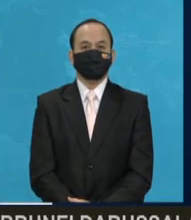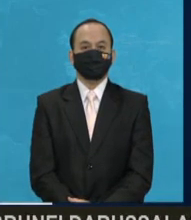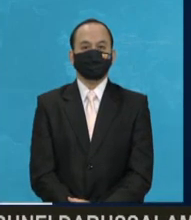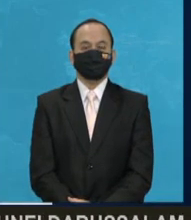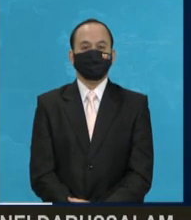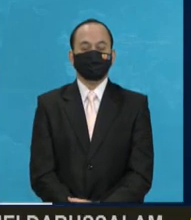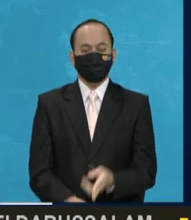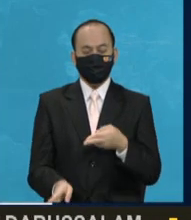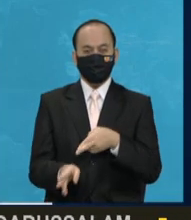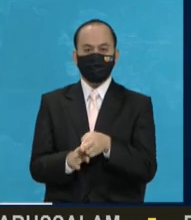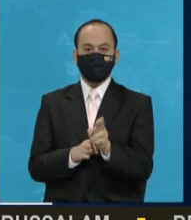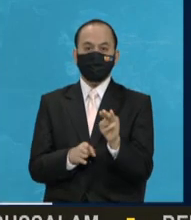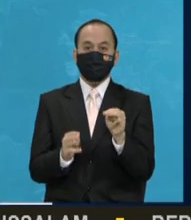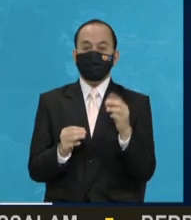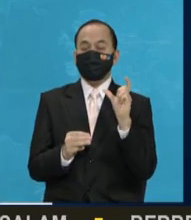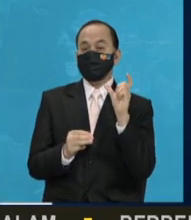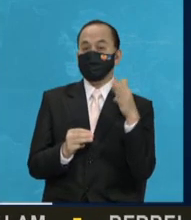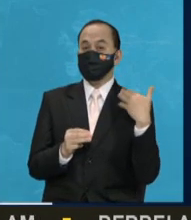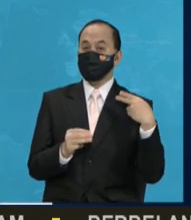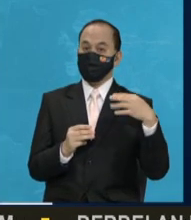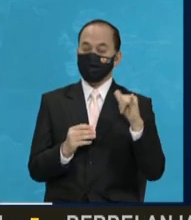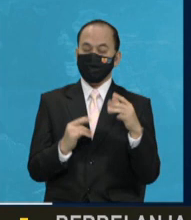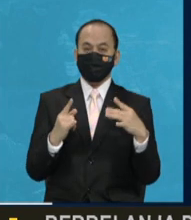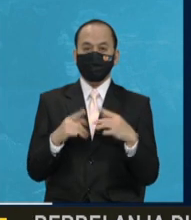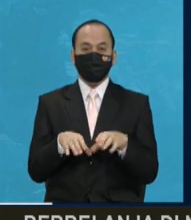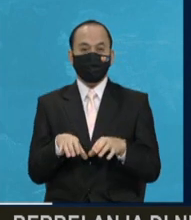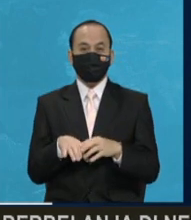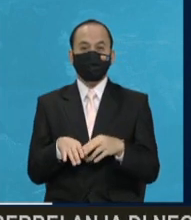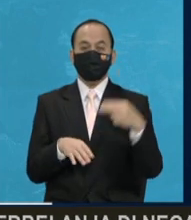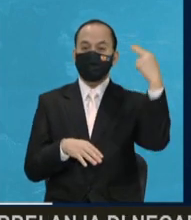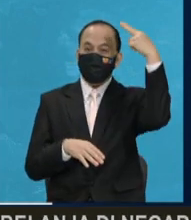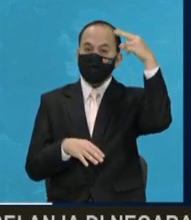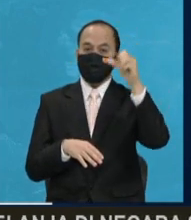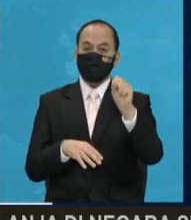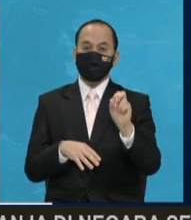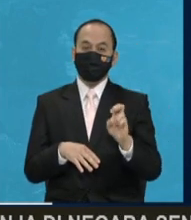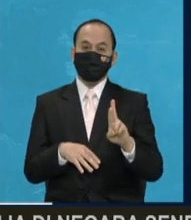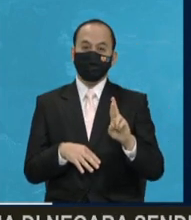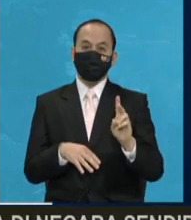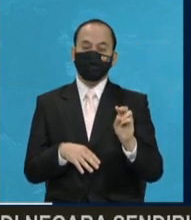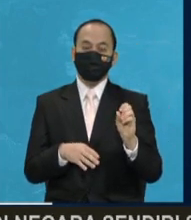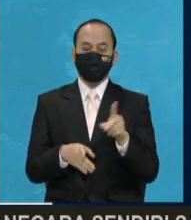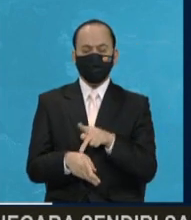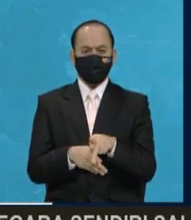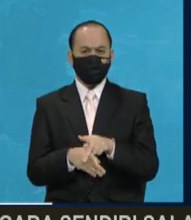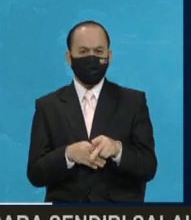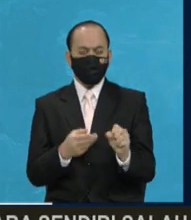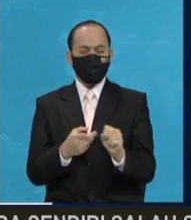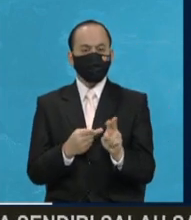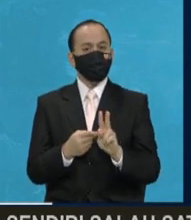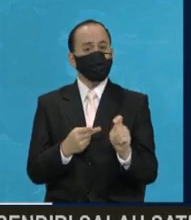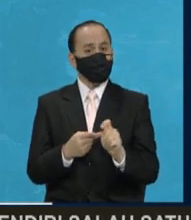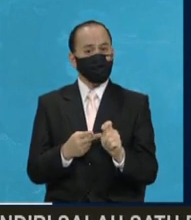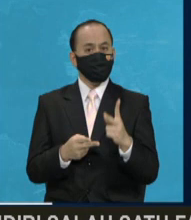Hai perasmian muslim you came disempurnakan oleh awam Haji Muhammad Zainuddin bin Haji timbang pemangku Setia usah tetap